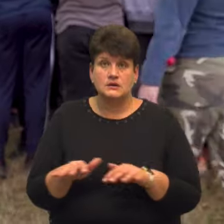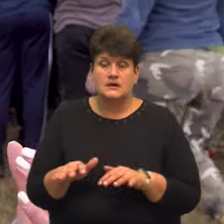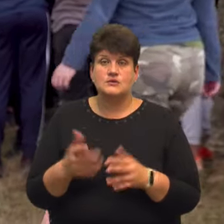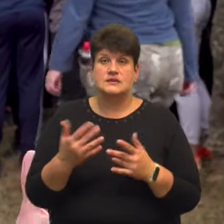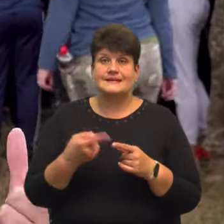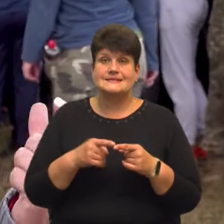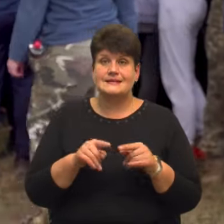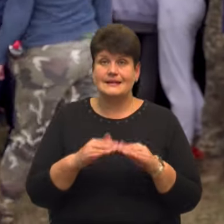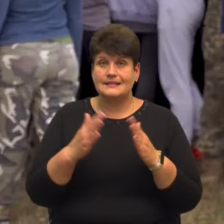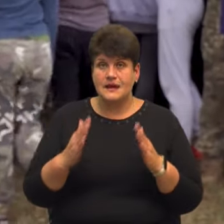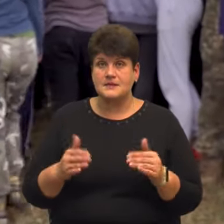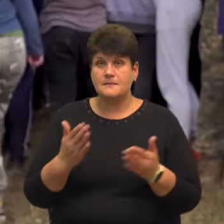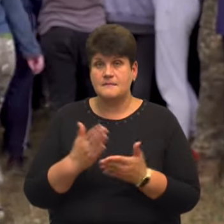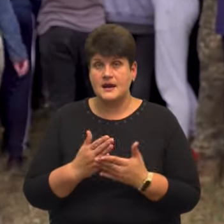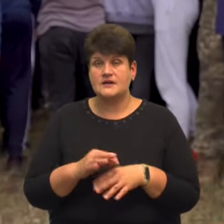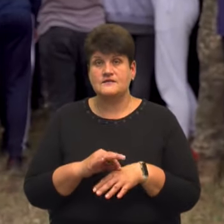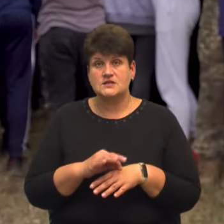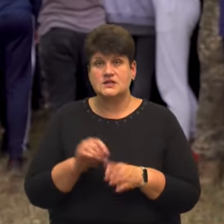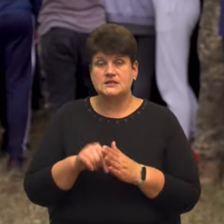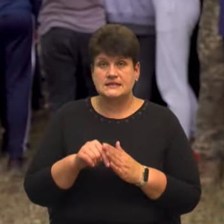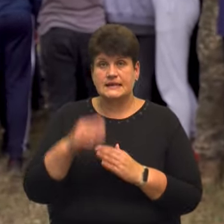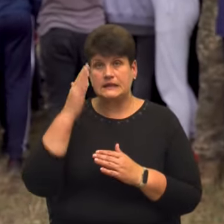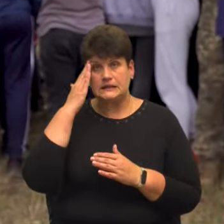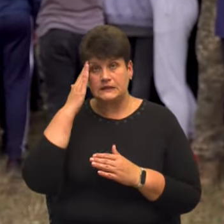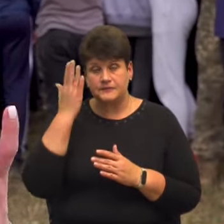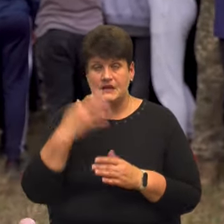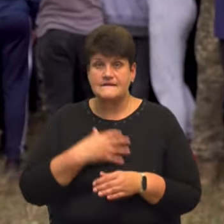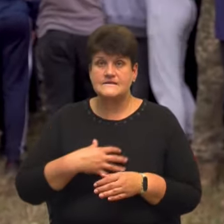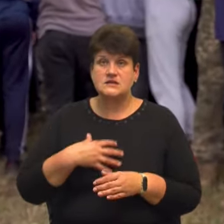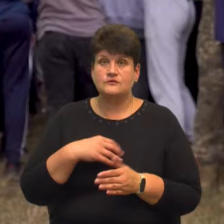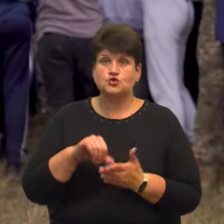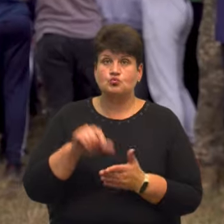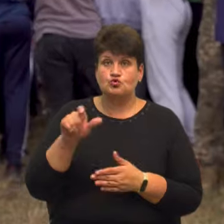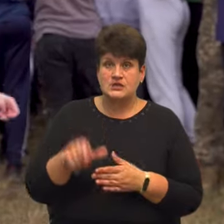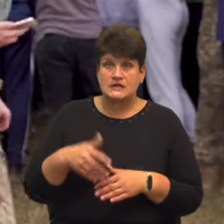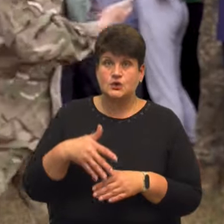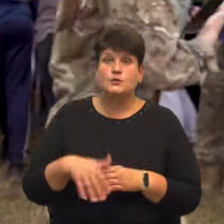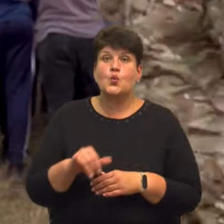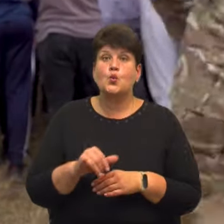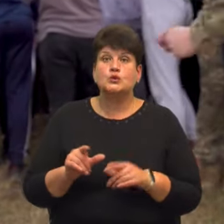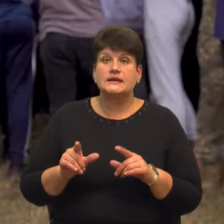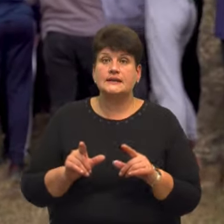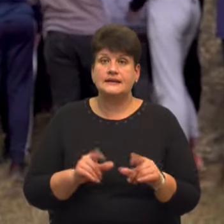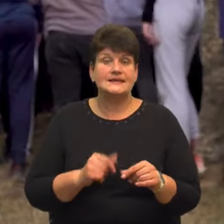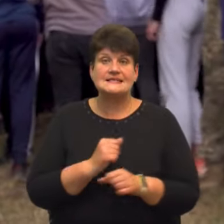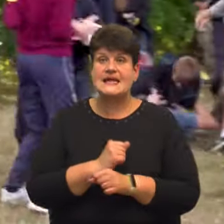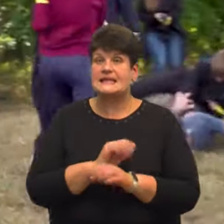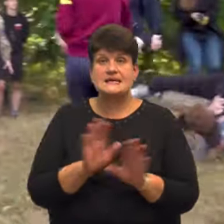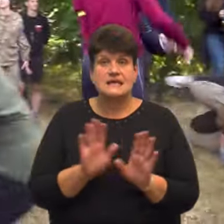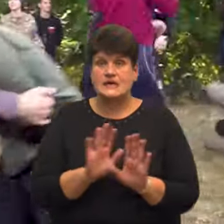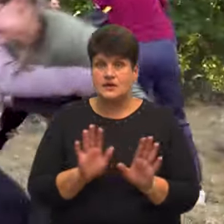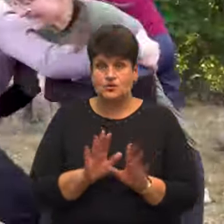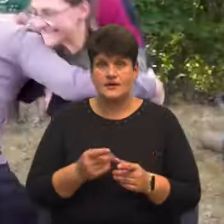табір він теж має там певну і фізичну складову інтелектуальну і важливо щоб учасник все ж таки розумів Куди він їде це не саніторій це